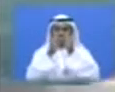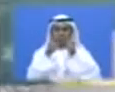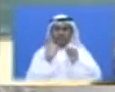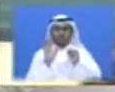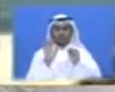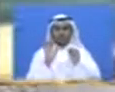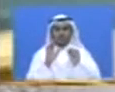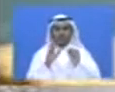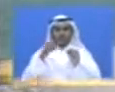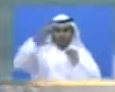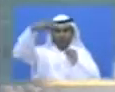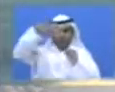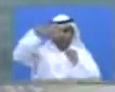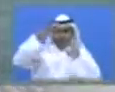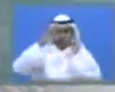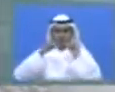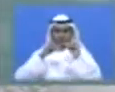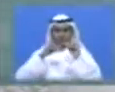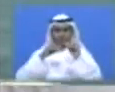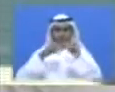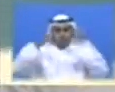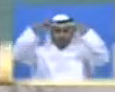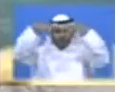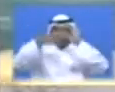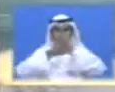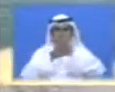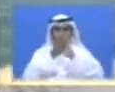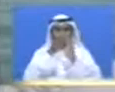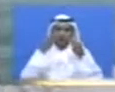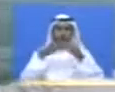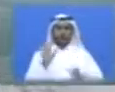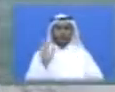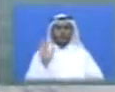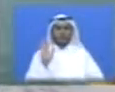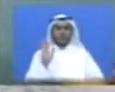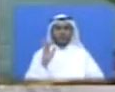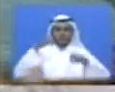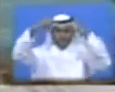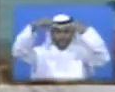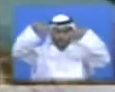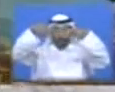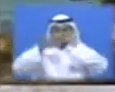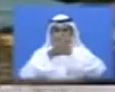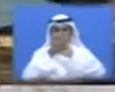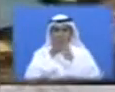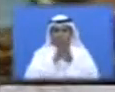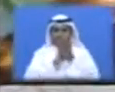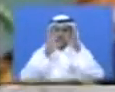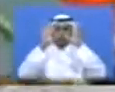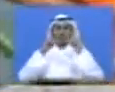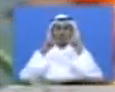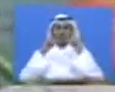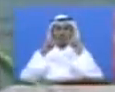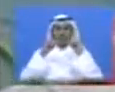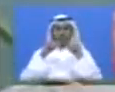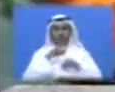مما أدى إلى عدم صلاحية حق تشغيل الأضواء الضوء اللي عليه، وكان يشكل